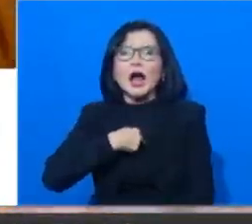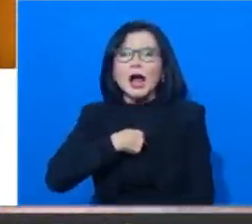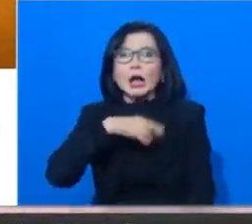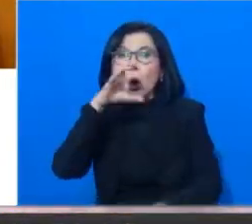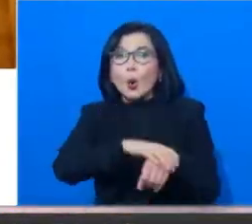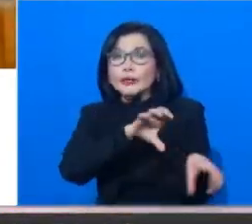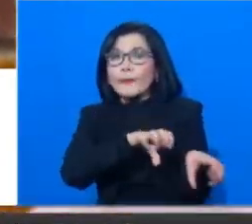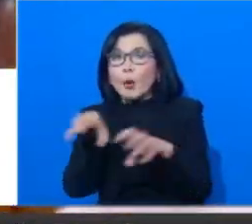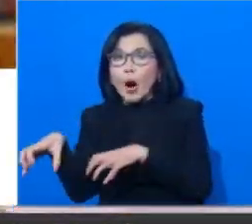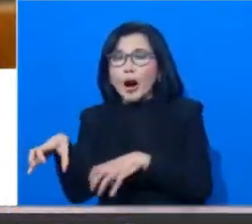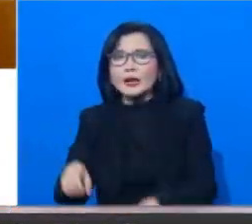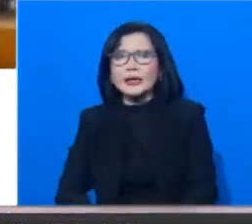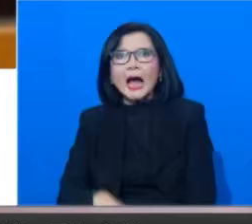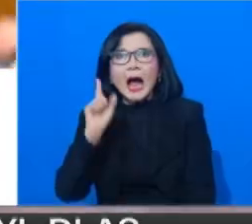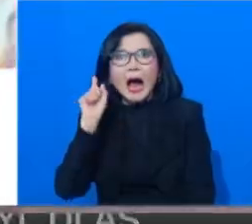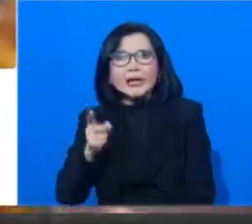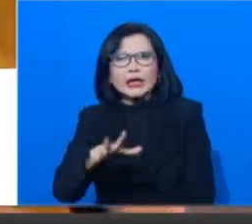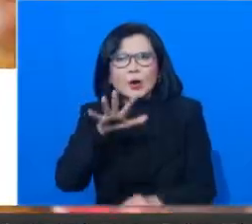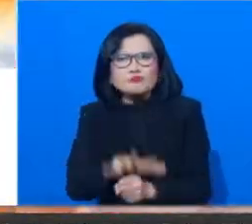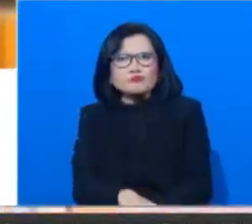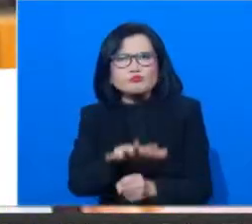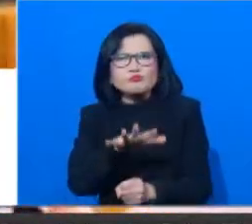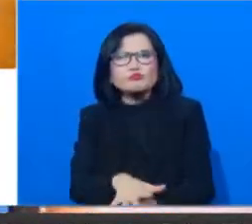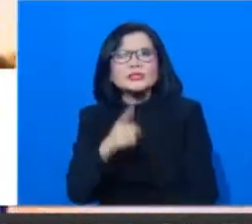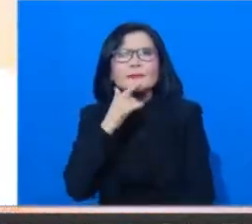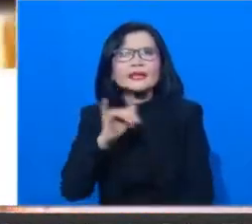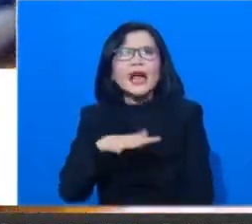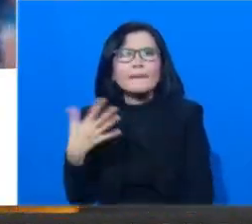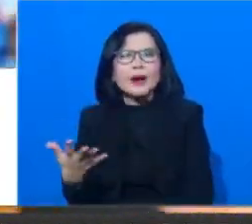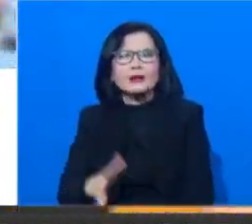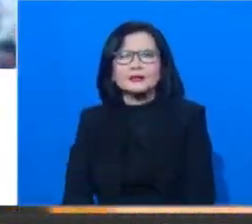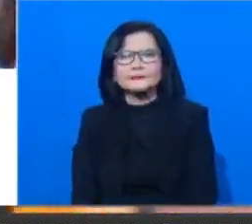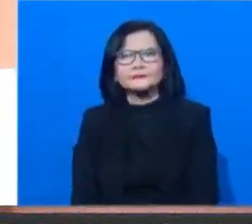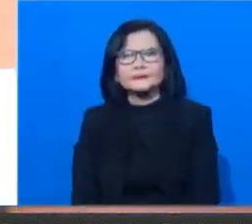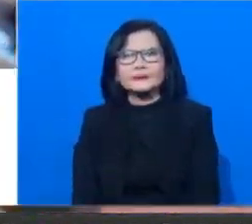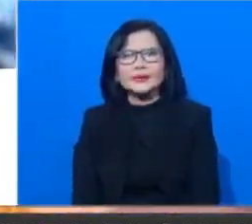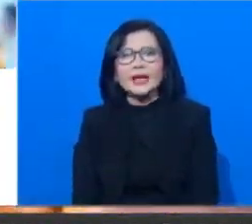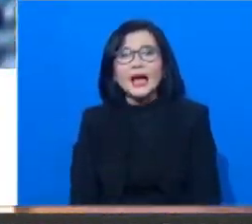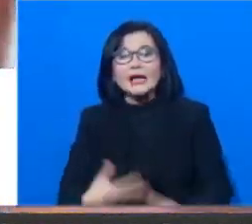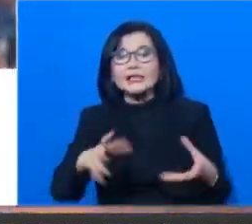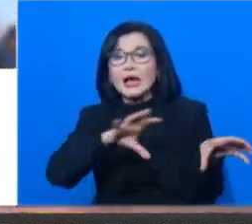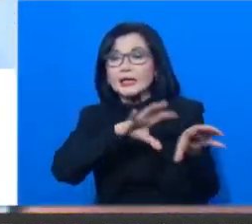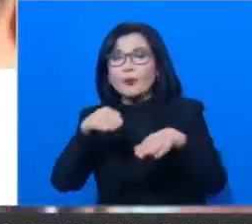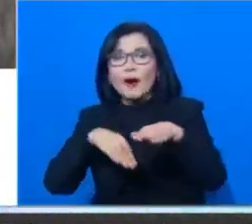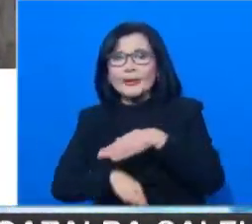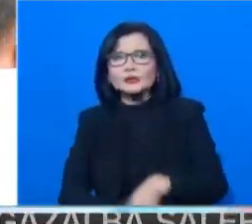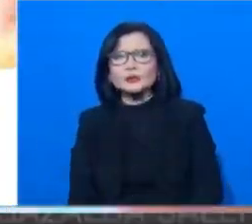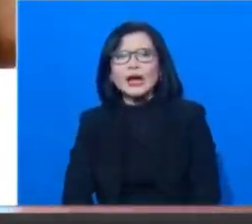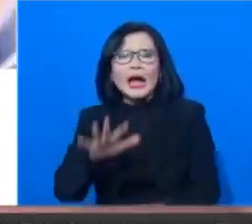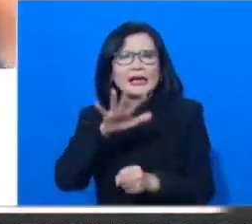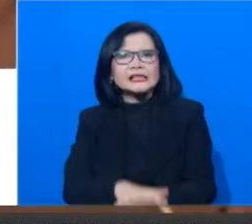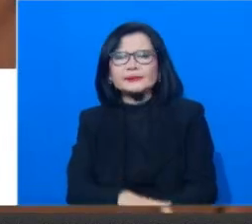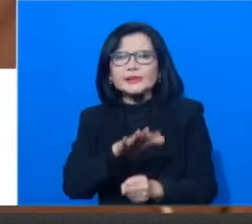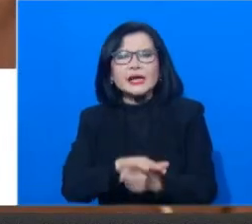polisian ada intimidasi yang kemudian dilakukan atau seperti apa mas di dalam pada saat itu setelah dibawa saya dibawa masuk Alhamdulillah tidak ada sama sekali